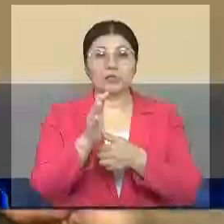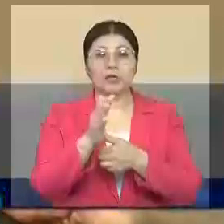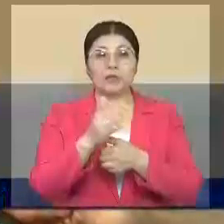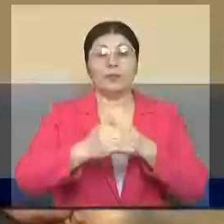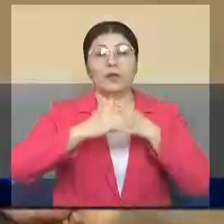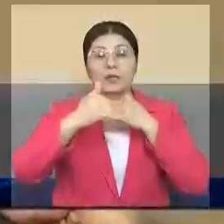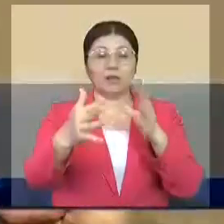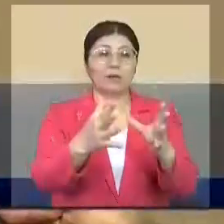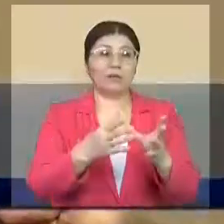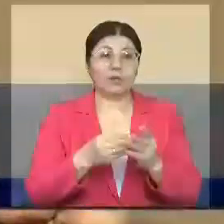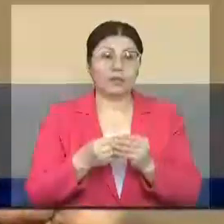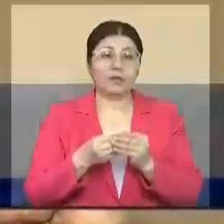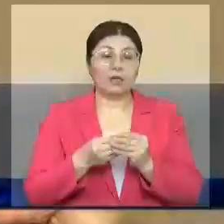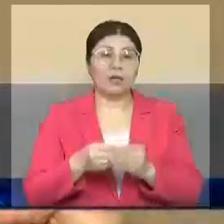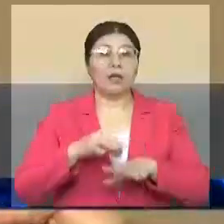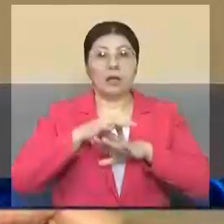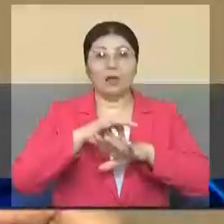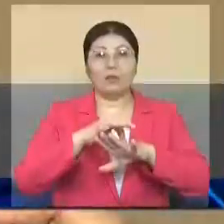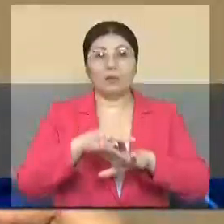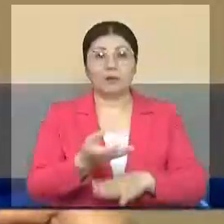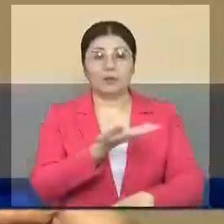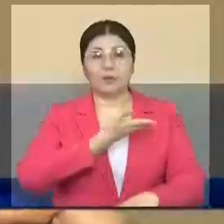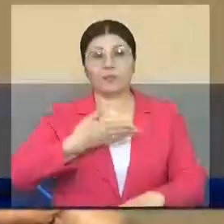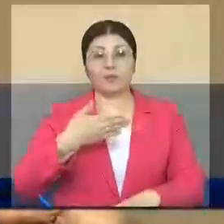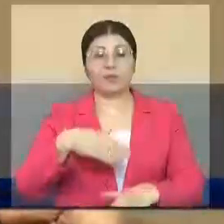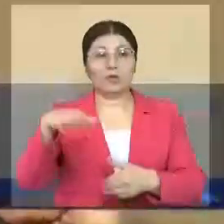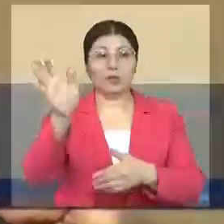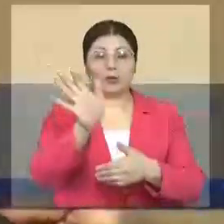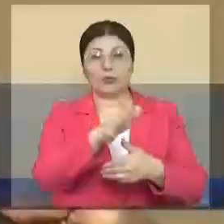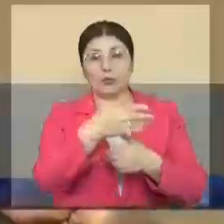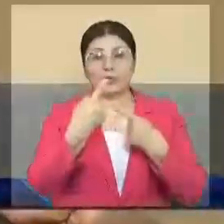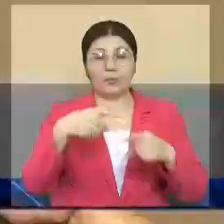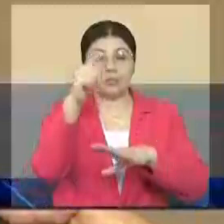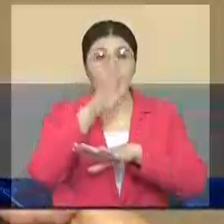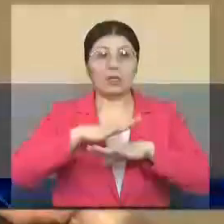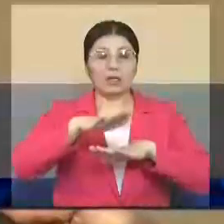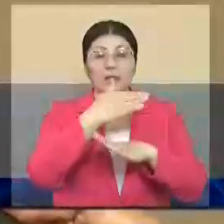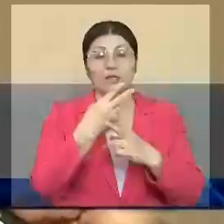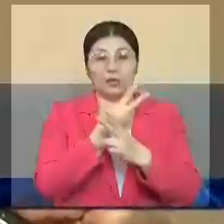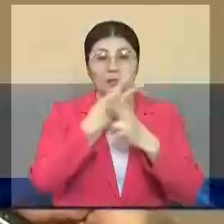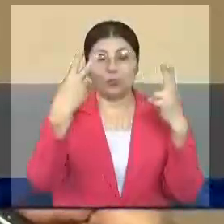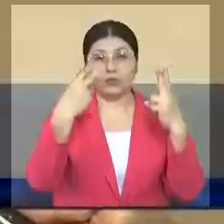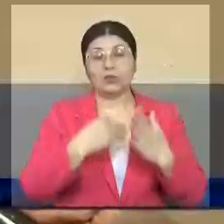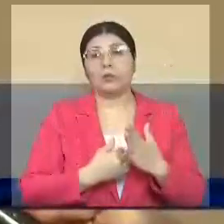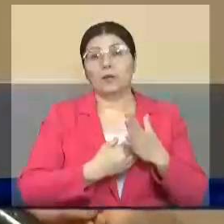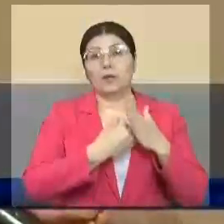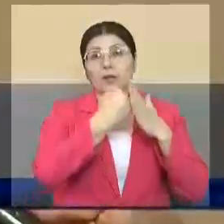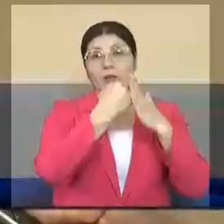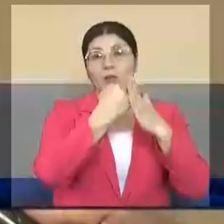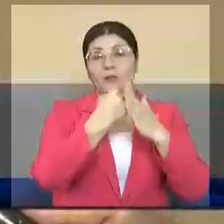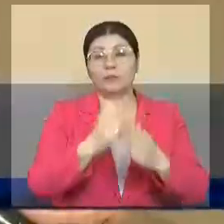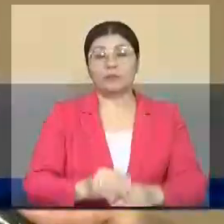сахнаға бірге алып шығамыз. Яғни бізді туымыз басқа елдерге көрсетіп, басқа